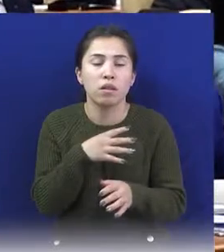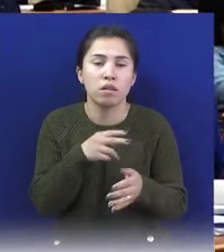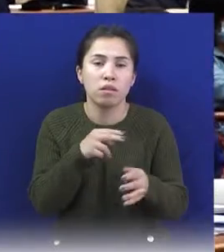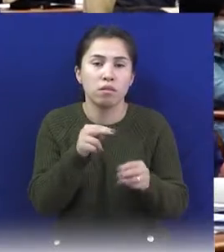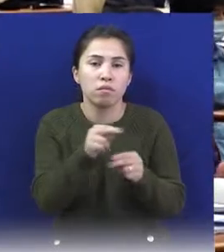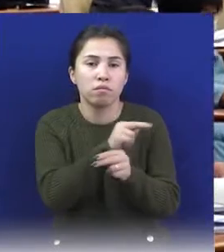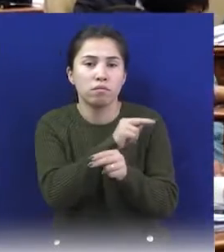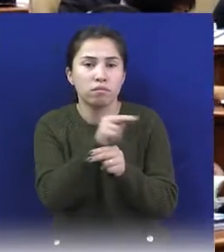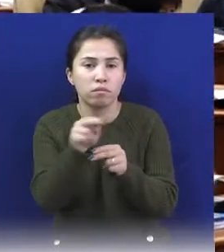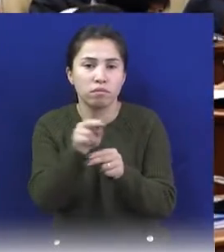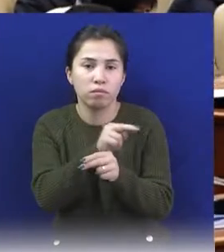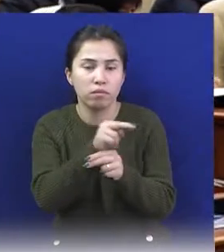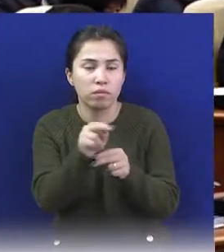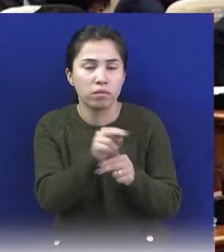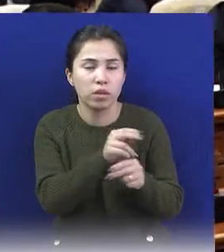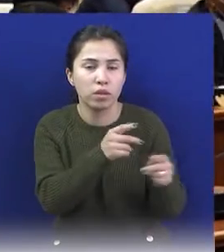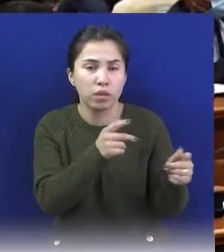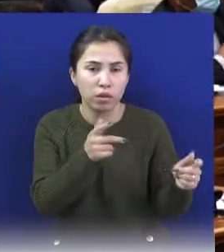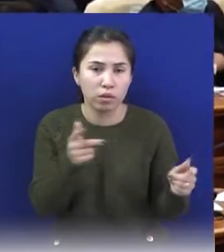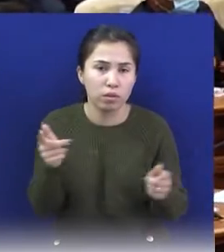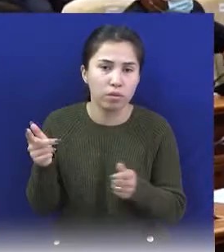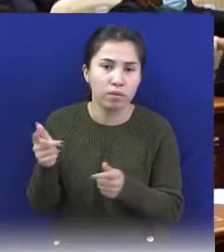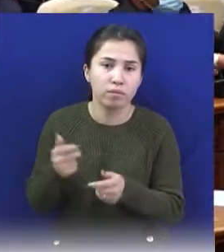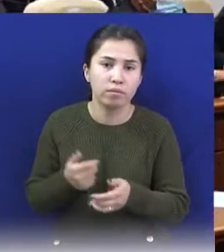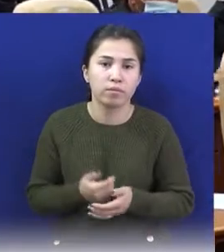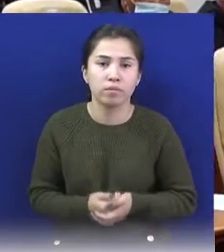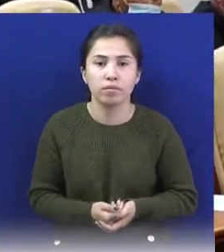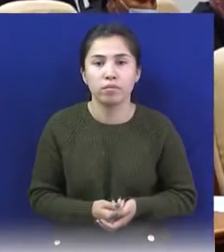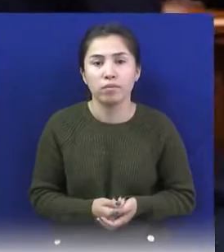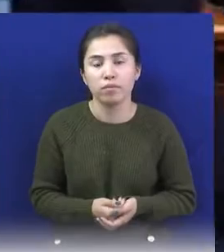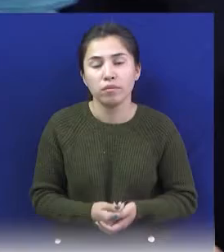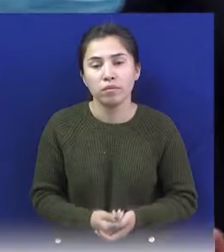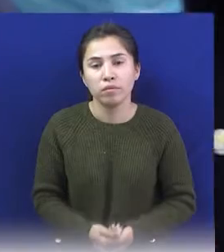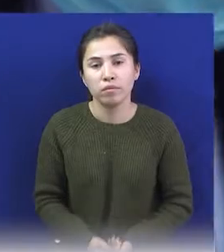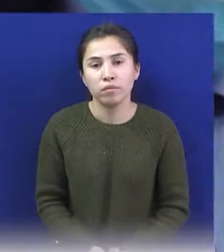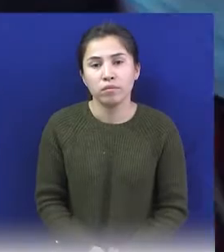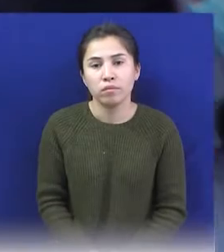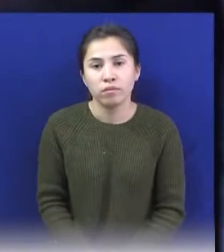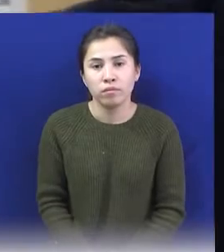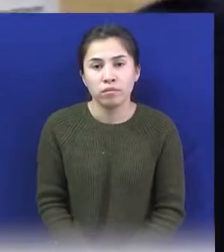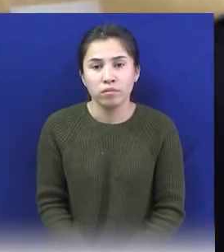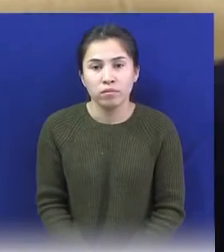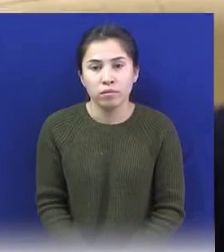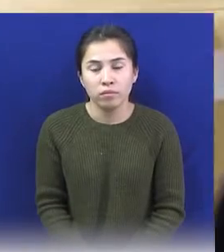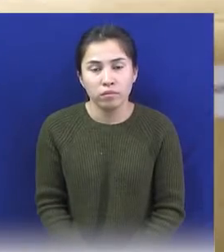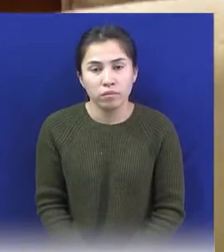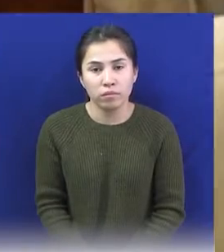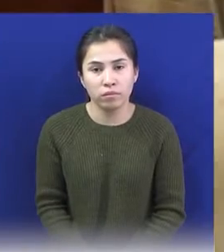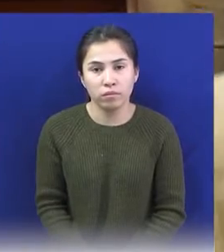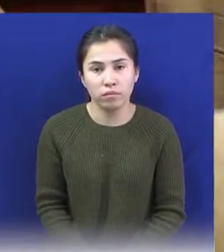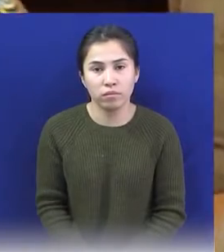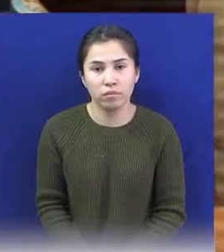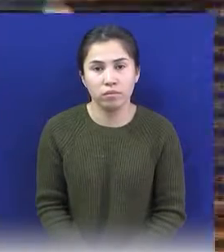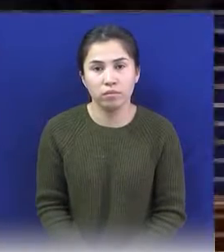области возложил на ответственных специалистов. В свою очередь глава региона также отметил плохую связь со средствами